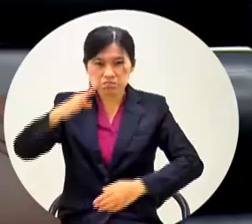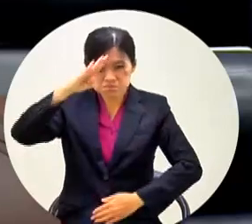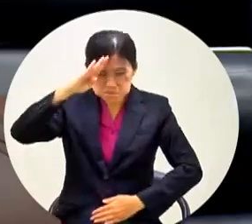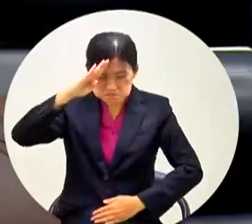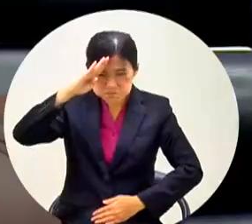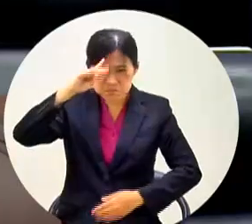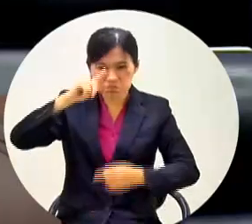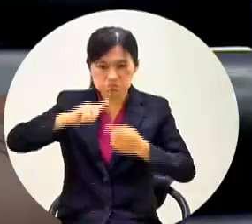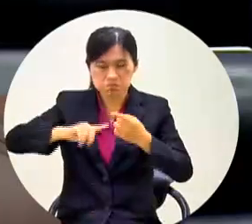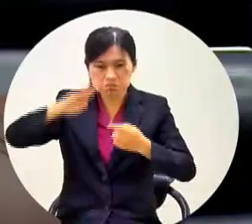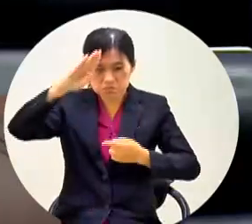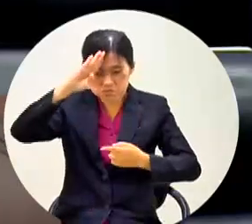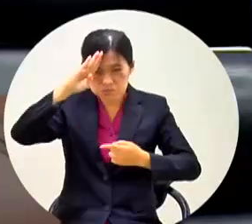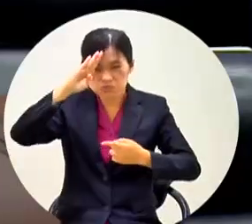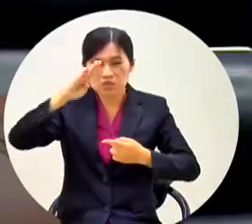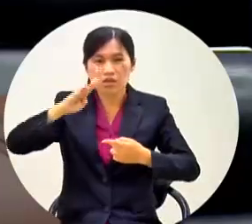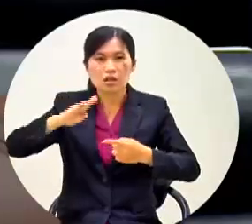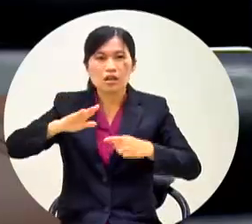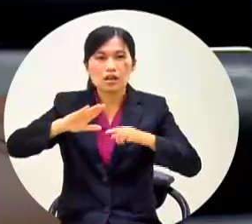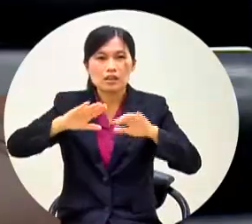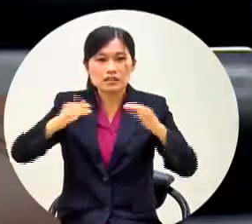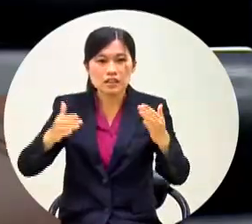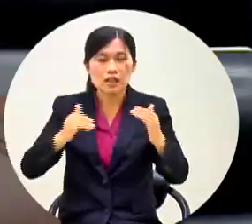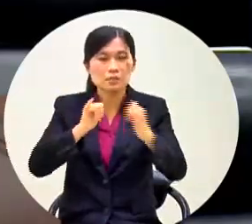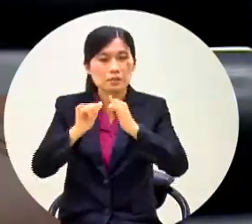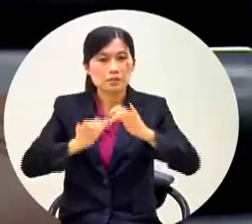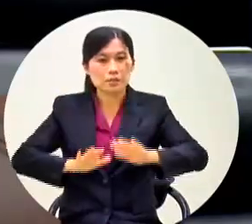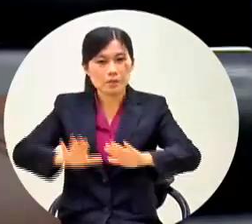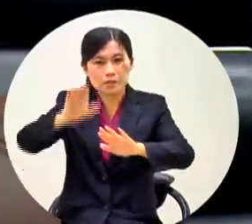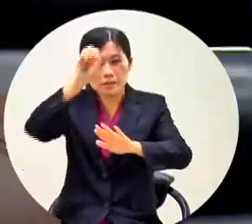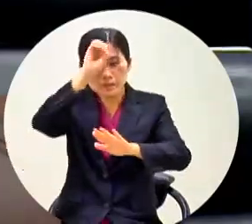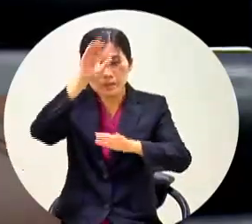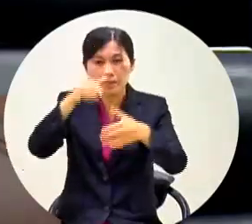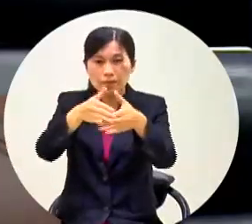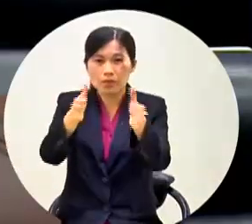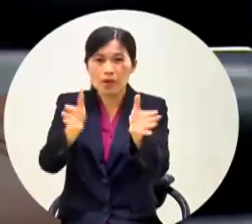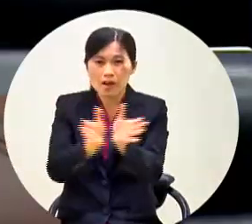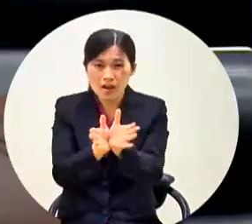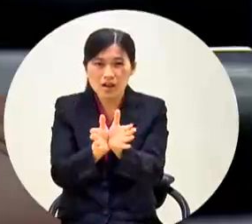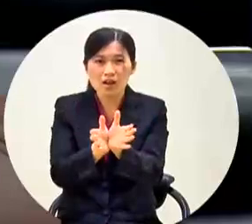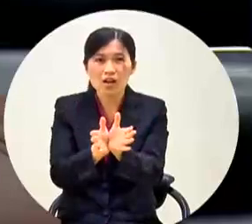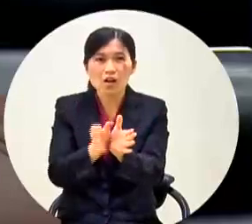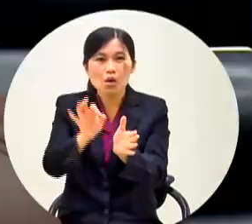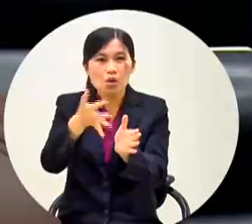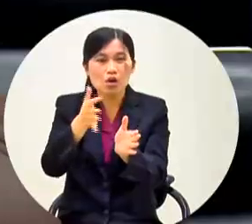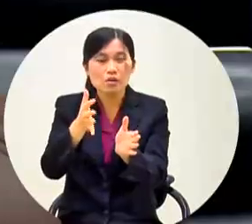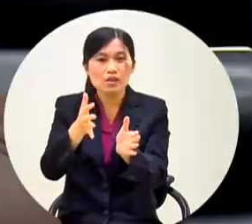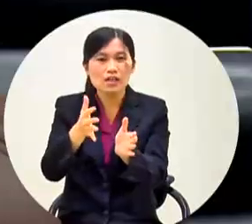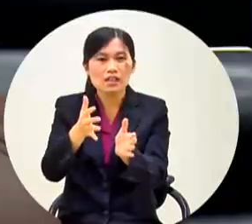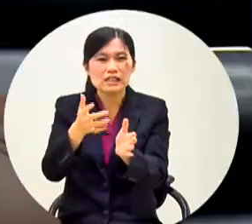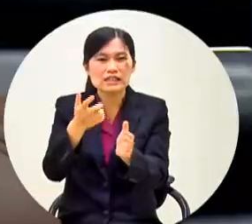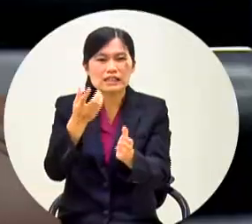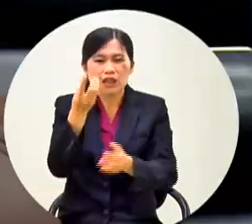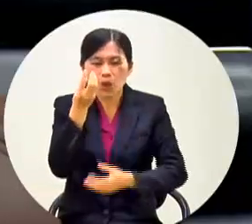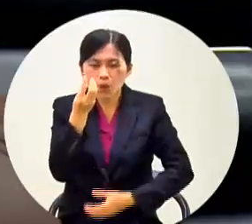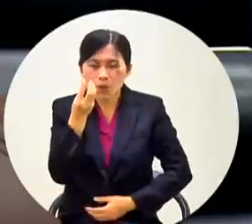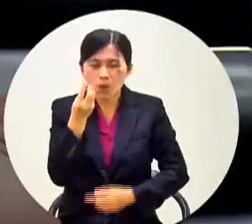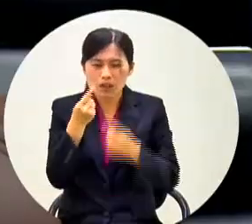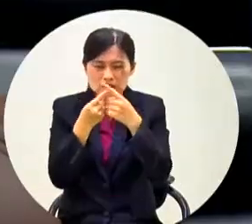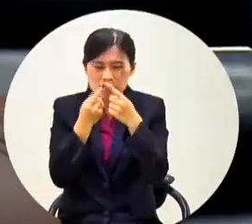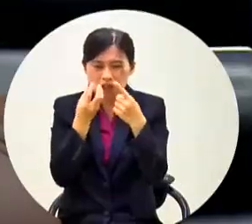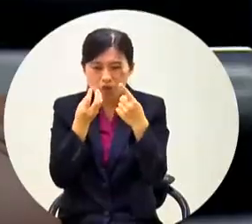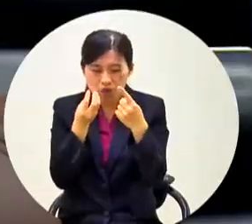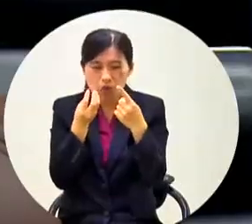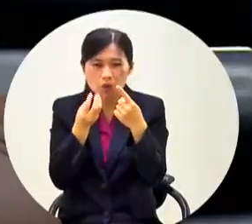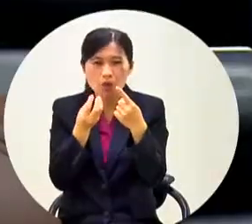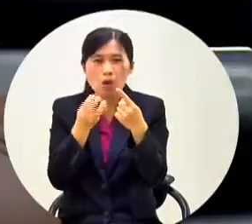在这里把所有为什么民进党团少数要在占用主席台、报